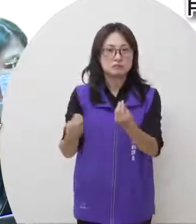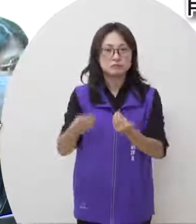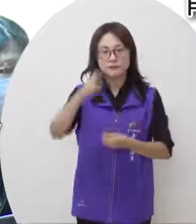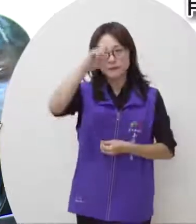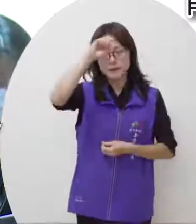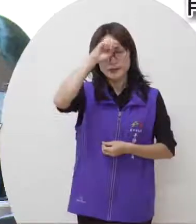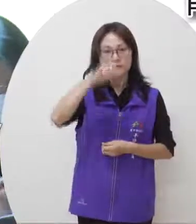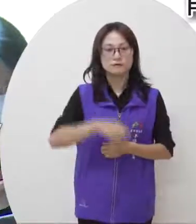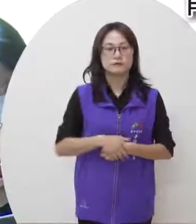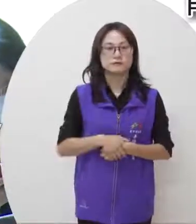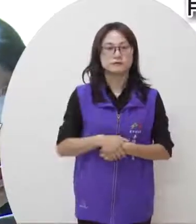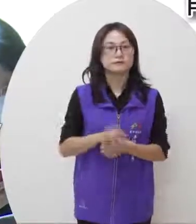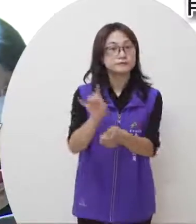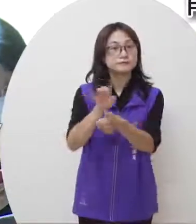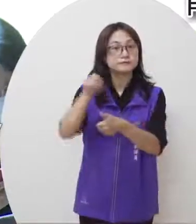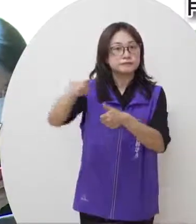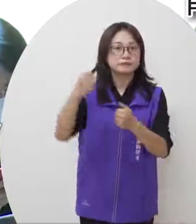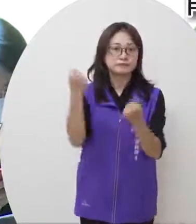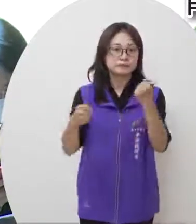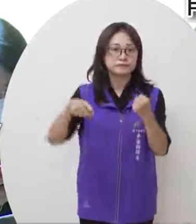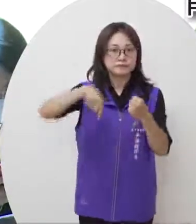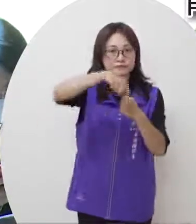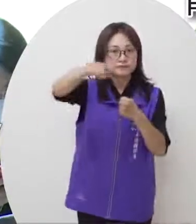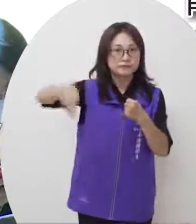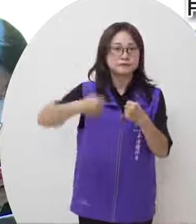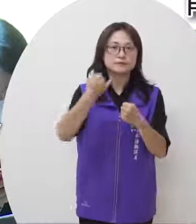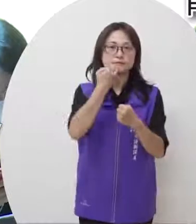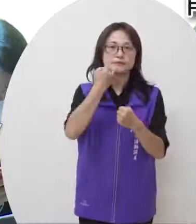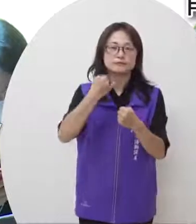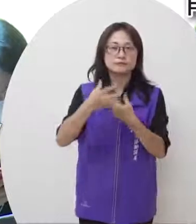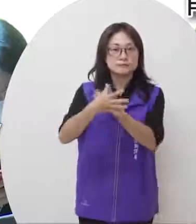教师逐步的慢慢的扩散，我们希望在台中市